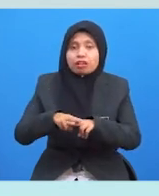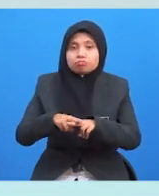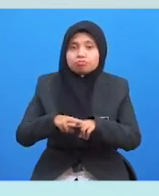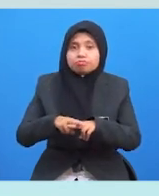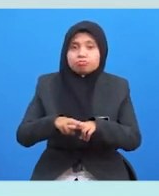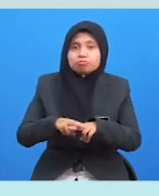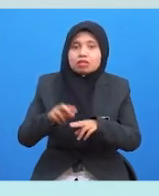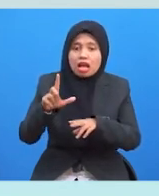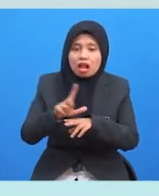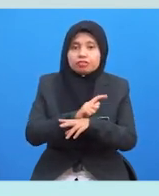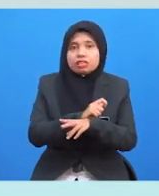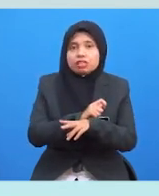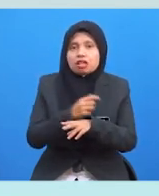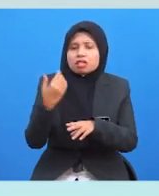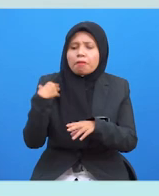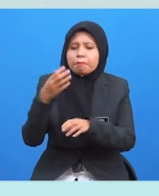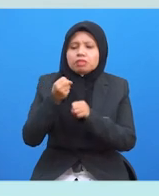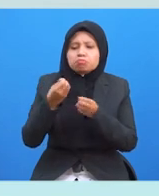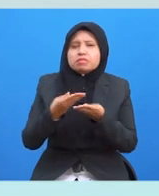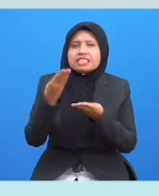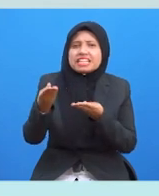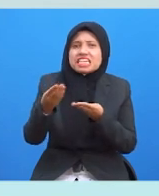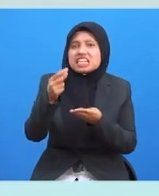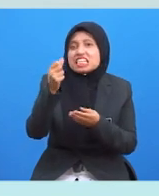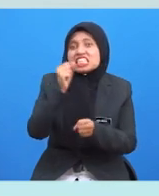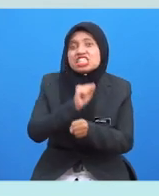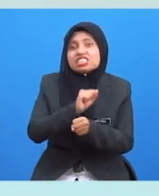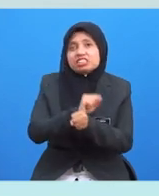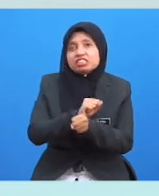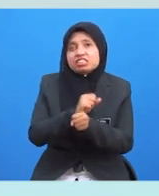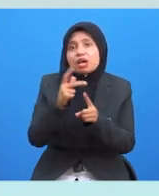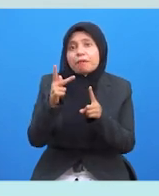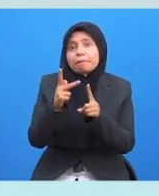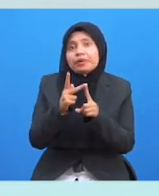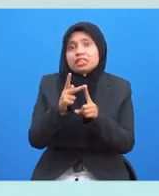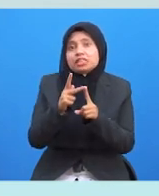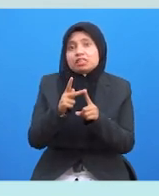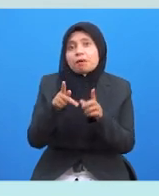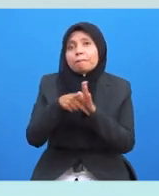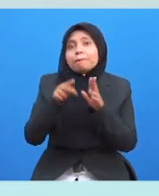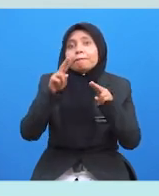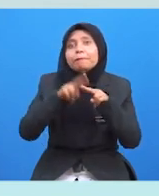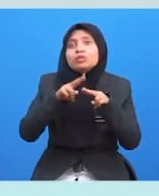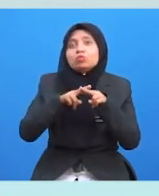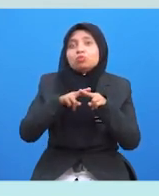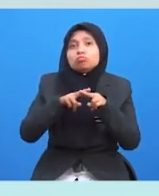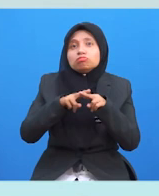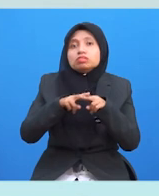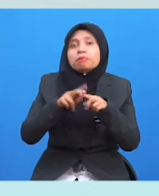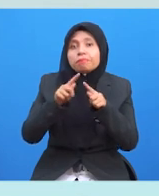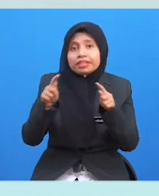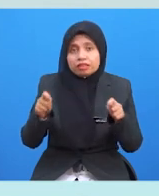bersepadu menawarkan pelbagai peluang pekerjaan kepada penduduk